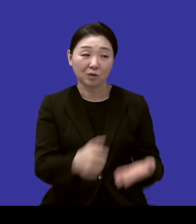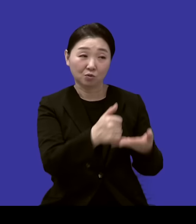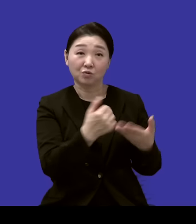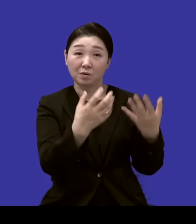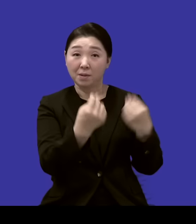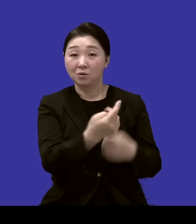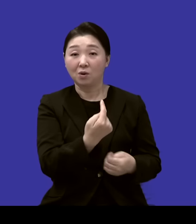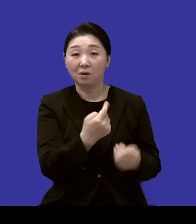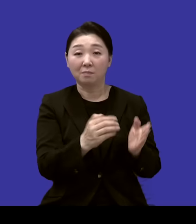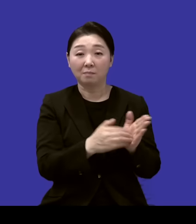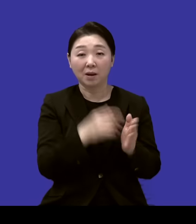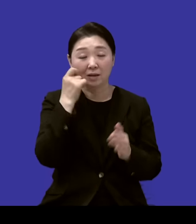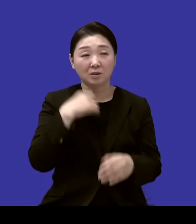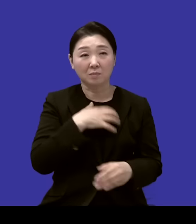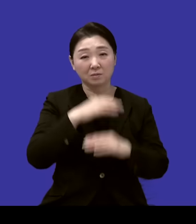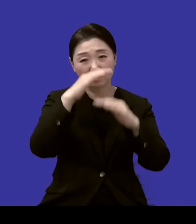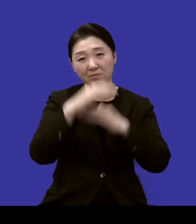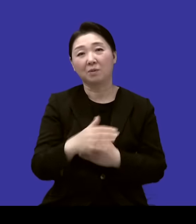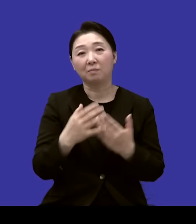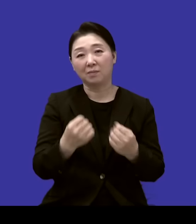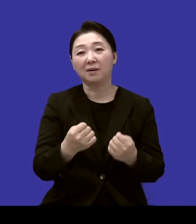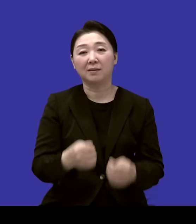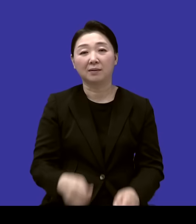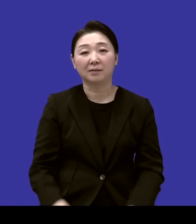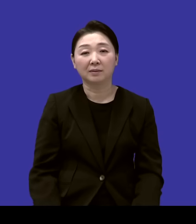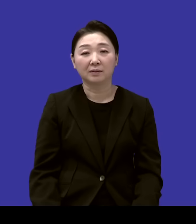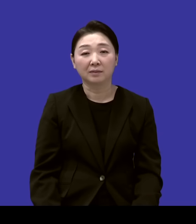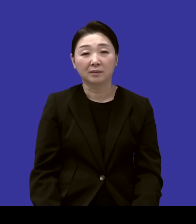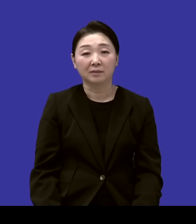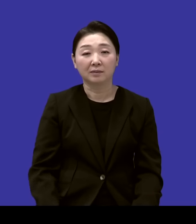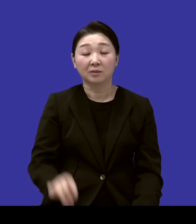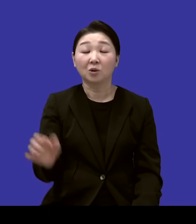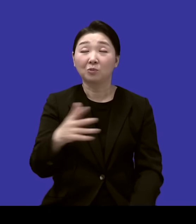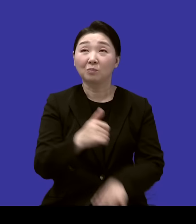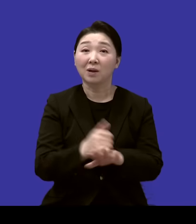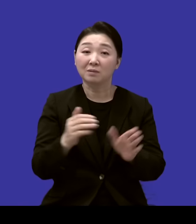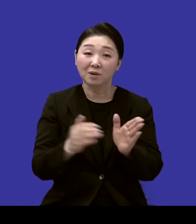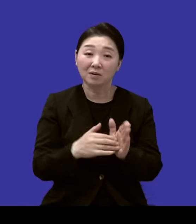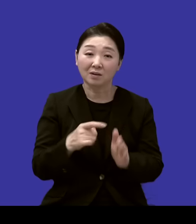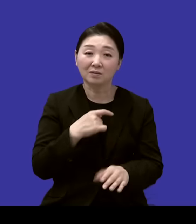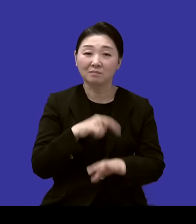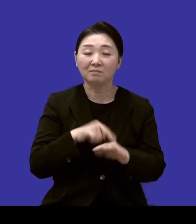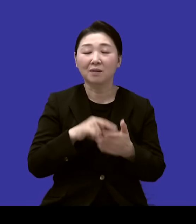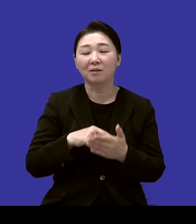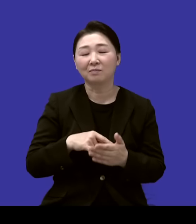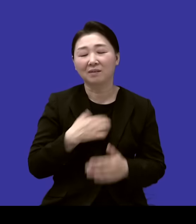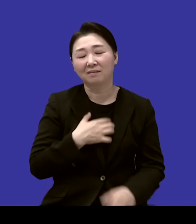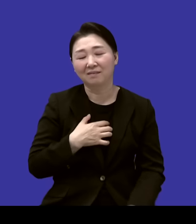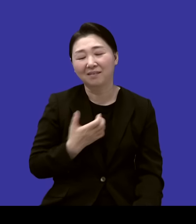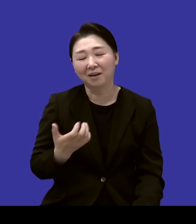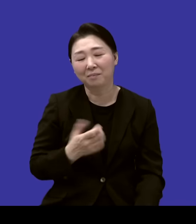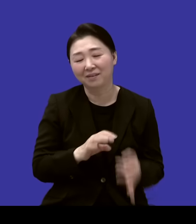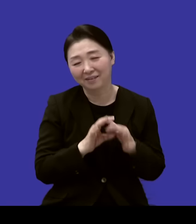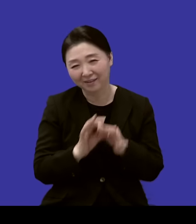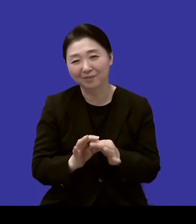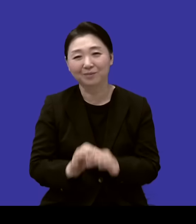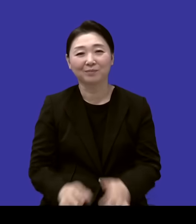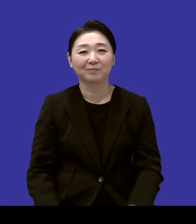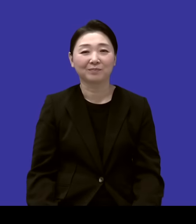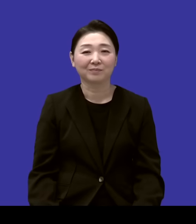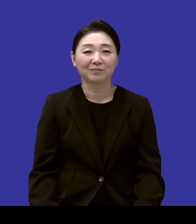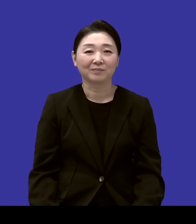많이 나오시고 진짜 슬픈 사연 뭐 이런 거 많은데 처음부터 끝까지 계속 가슴이 이렇게 아프고 잔잔하게 쭉 아픈 게